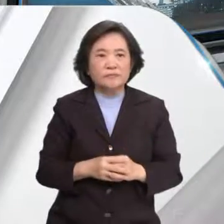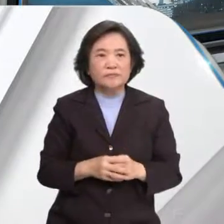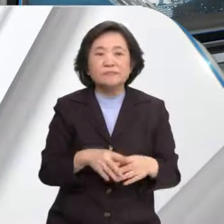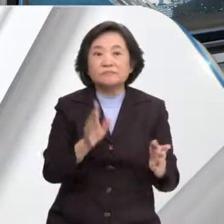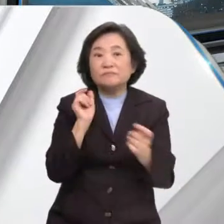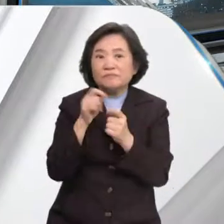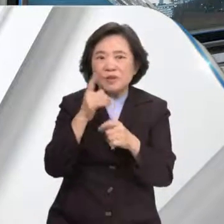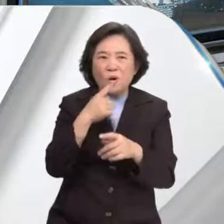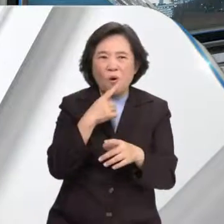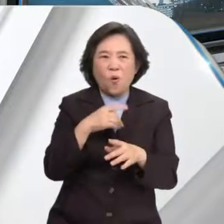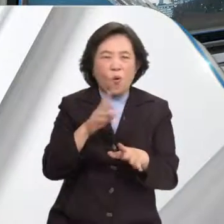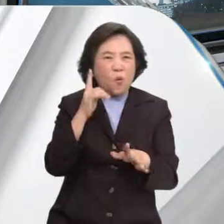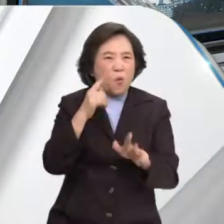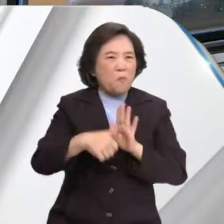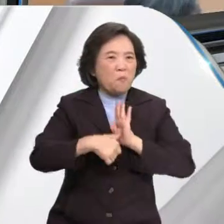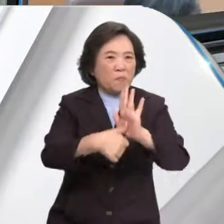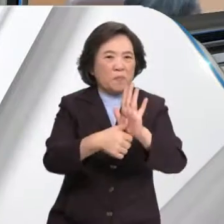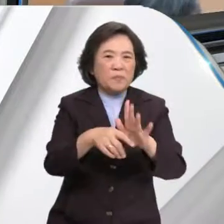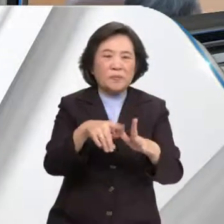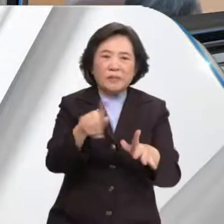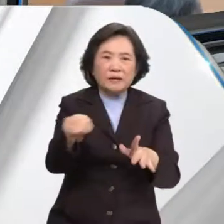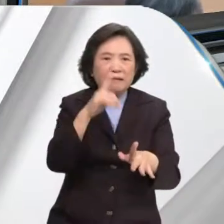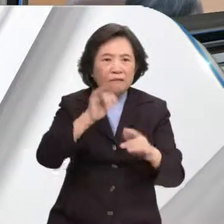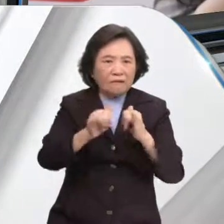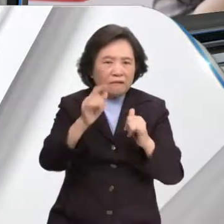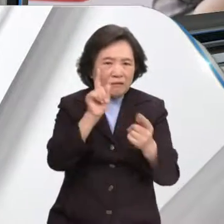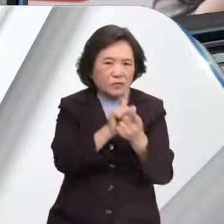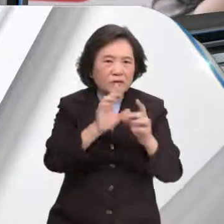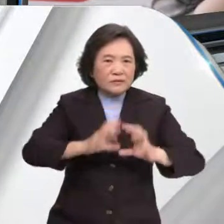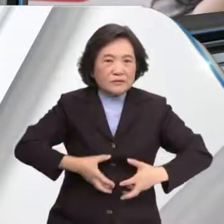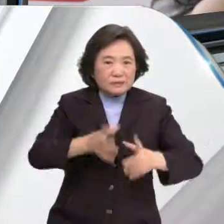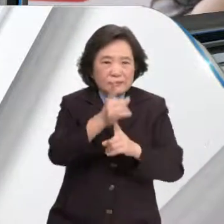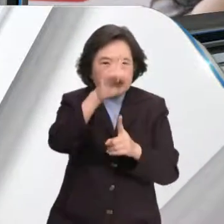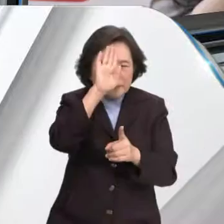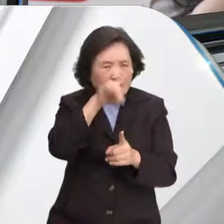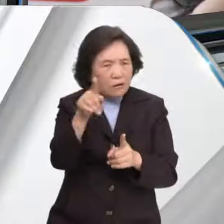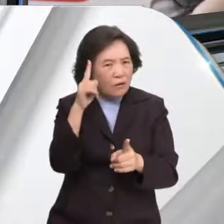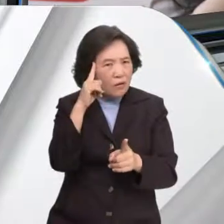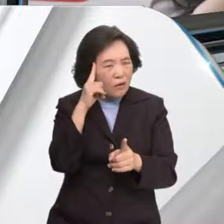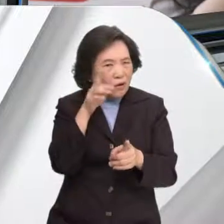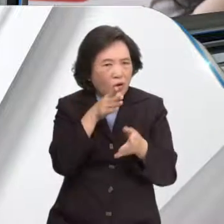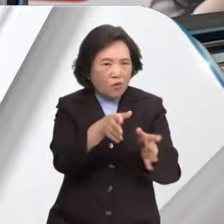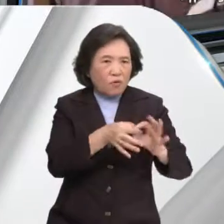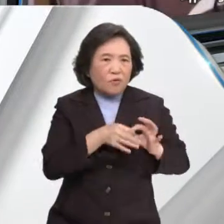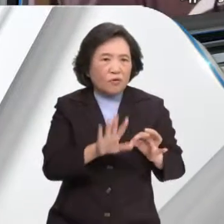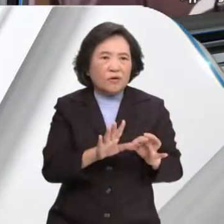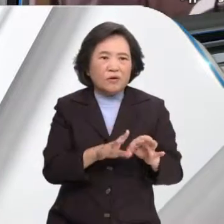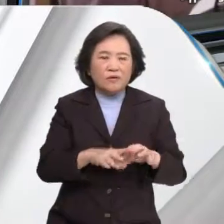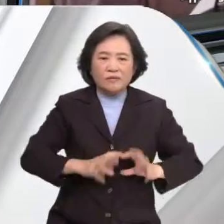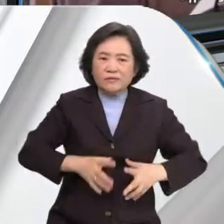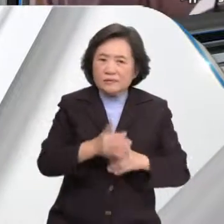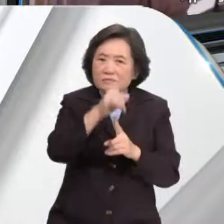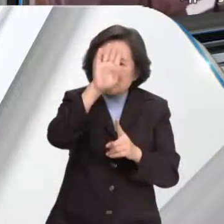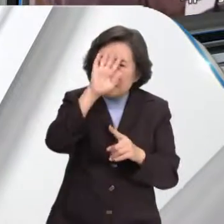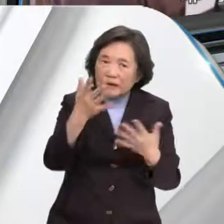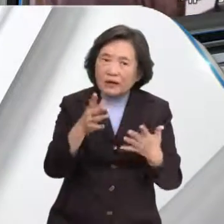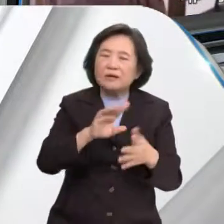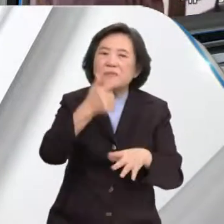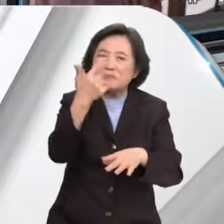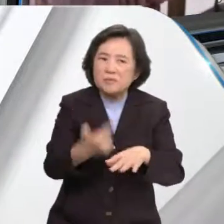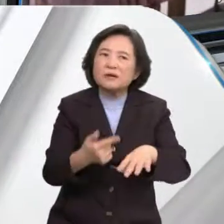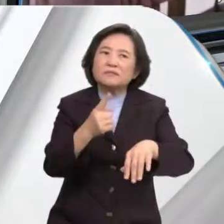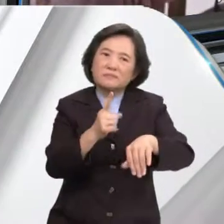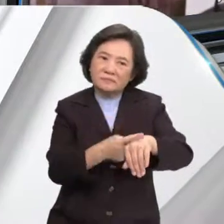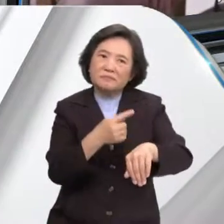最近推出东风的戏剧，给内容引起社会对精神疾病的关注。精神疾病是一种慢性